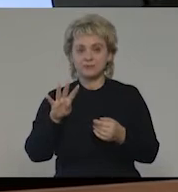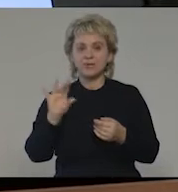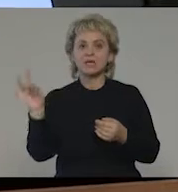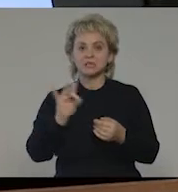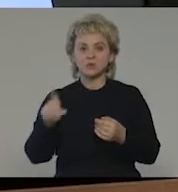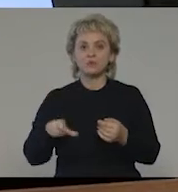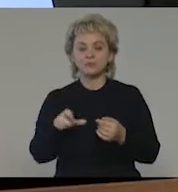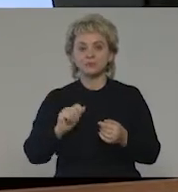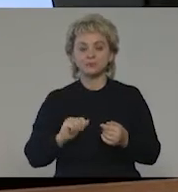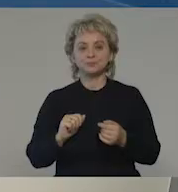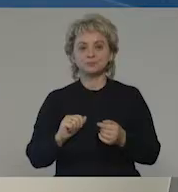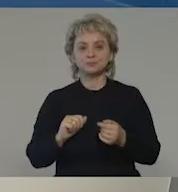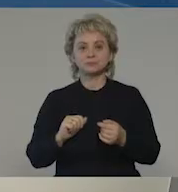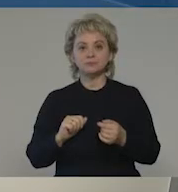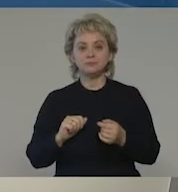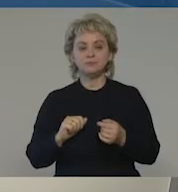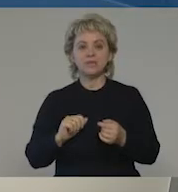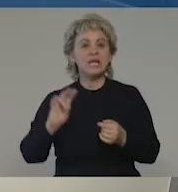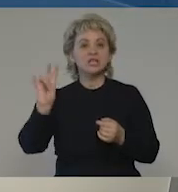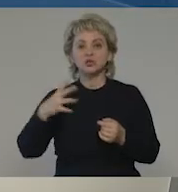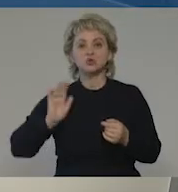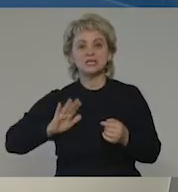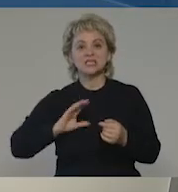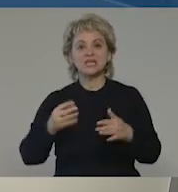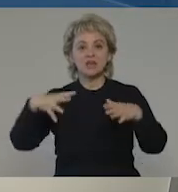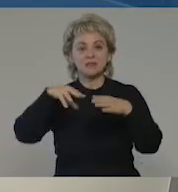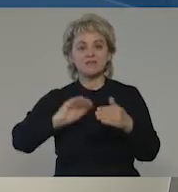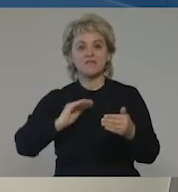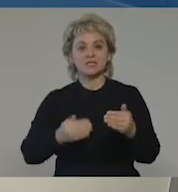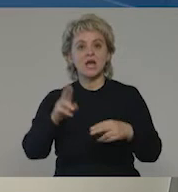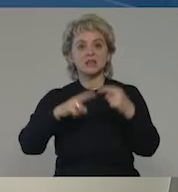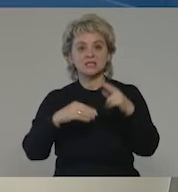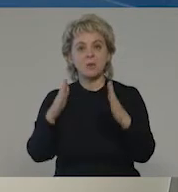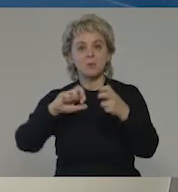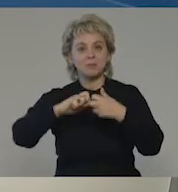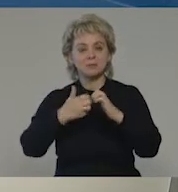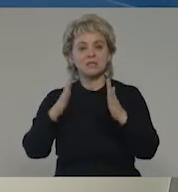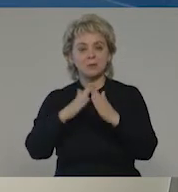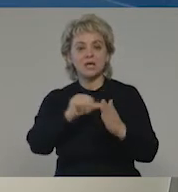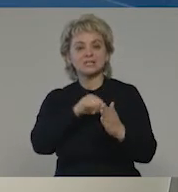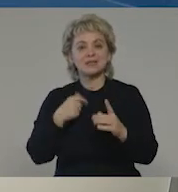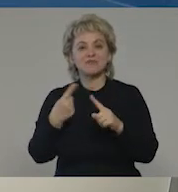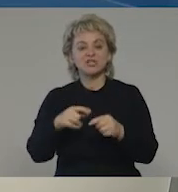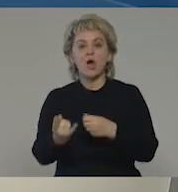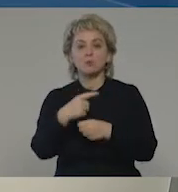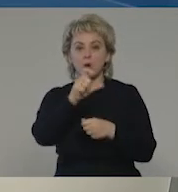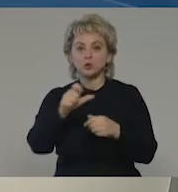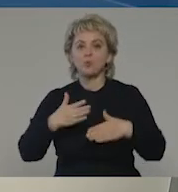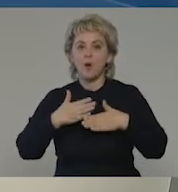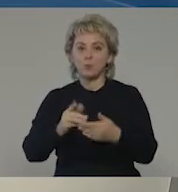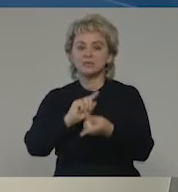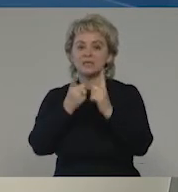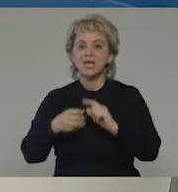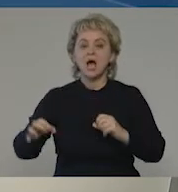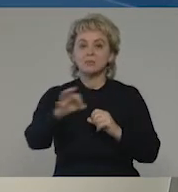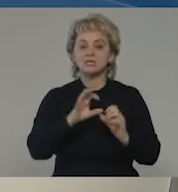Дон-24, Ростов-на-Дону. Не ждать инвестора, а достраивать проблемные дома самим. В этом обманутым дольщикам помогут